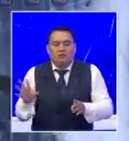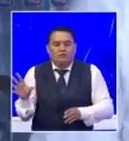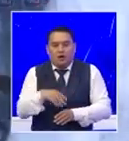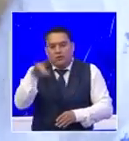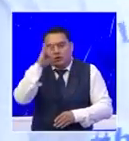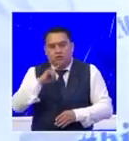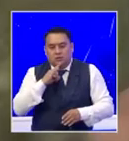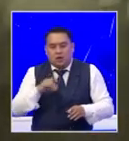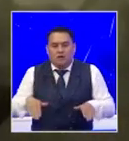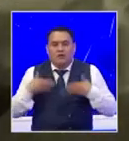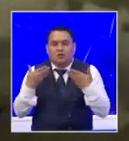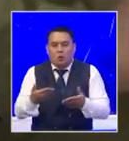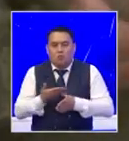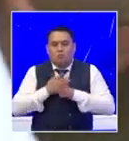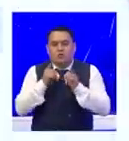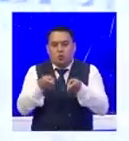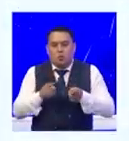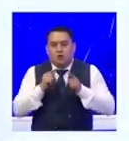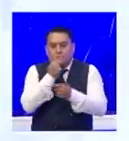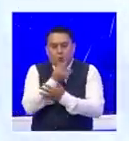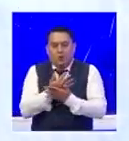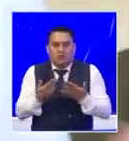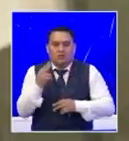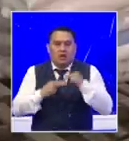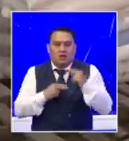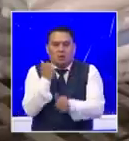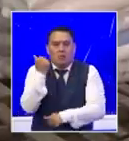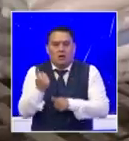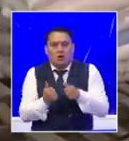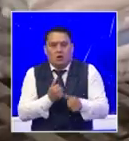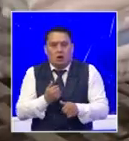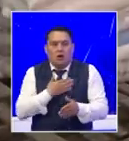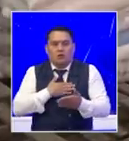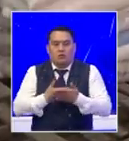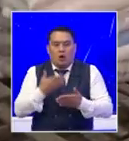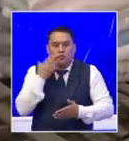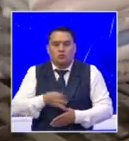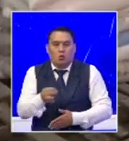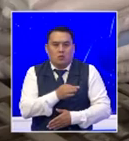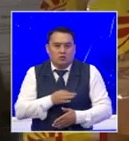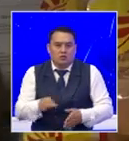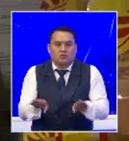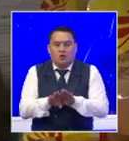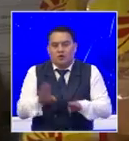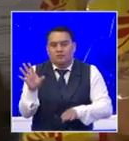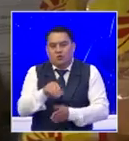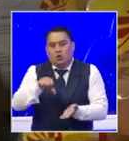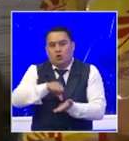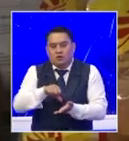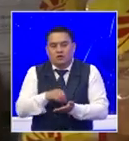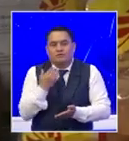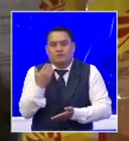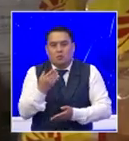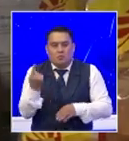страна. Со всех регионов беспрерывно поступают продовольствие и строительные материалы. Волонтеры Алматинской области не остались безучастными и одними